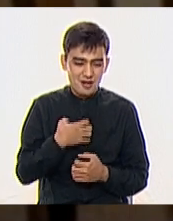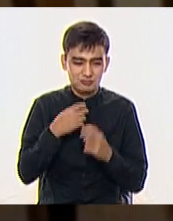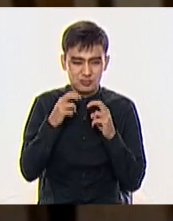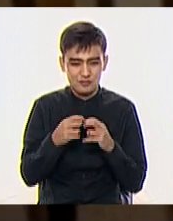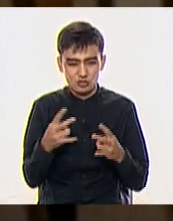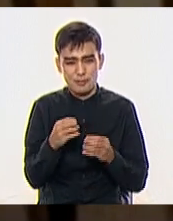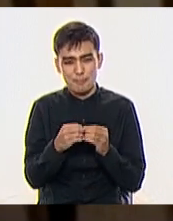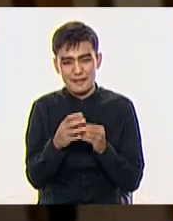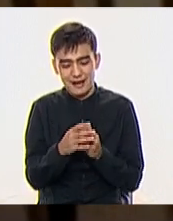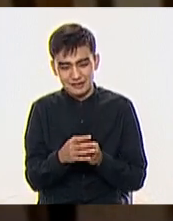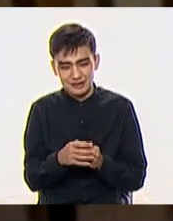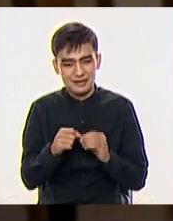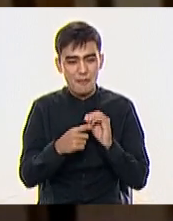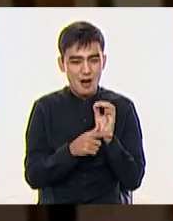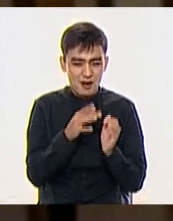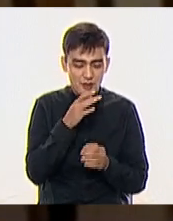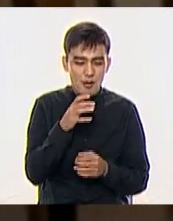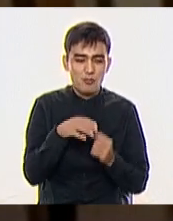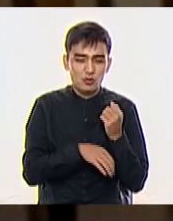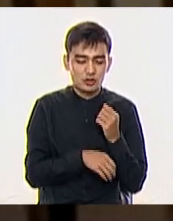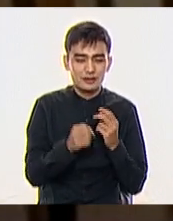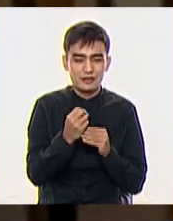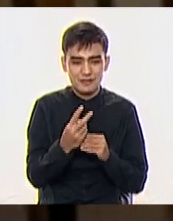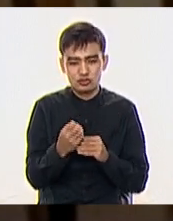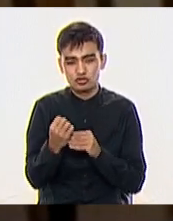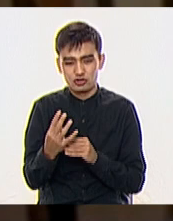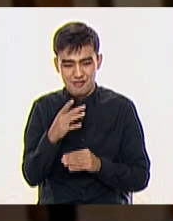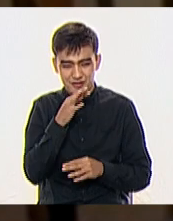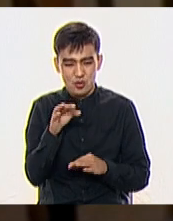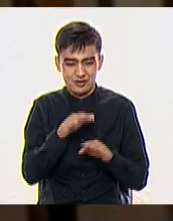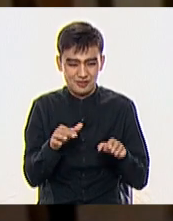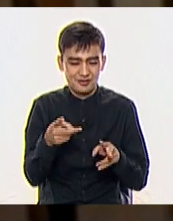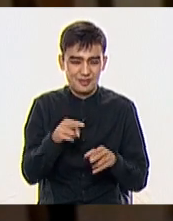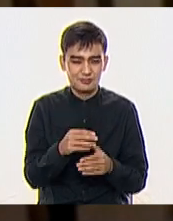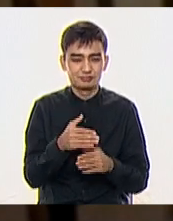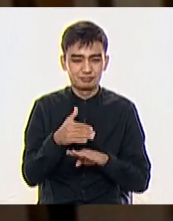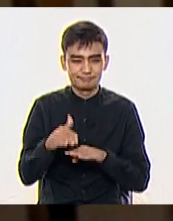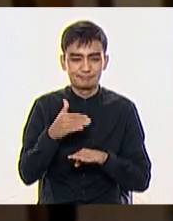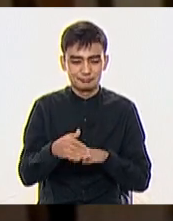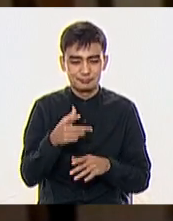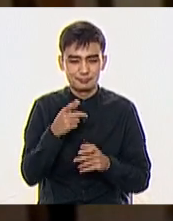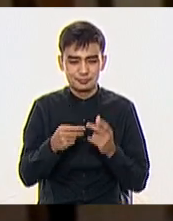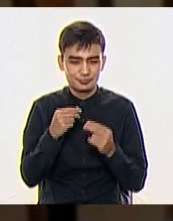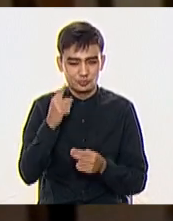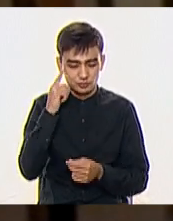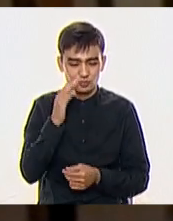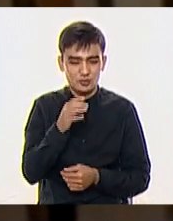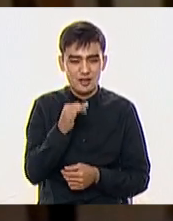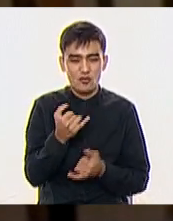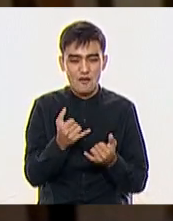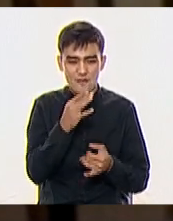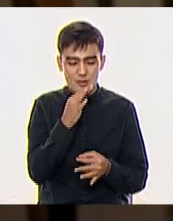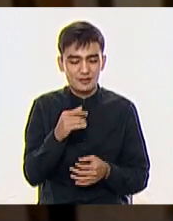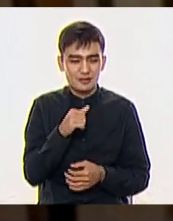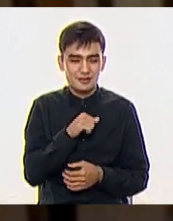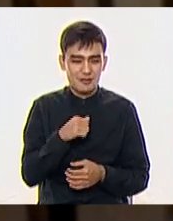Алдымен 15-17 жастағы, кейін 12-14 жас аралығындағы балаларға кезең-кезеңмен салынуы мүмкін. Қазіргі уақытта ең